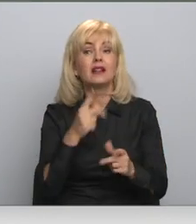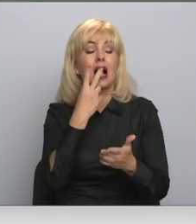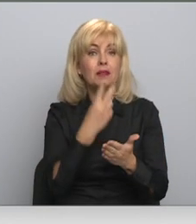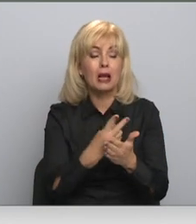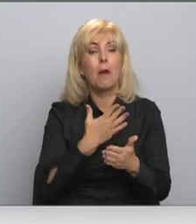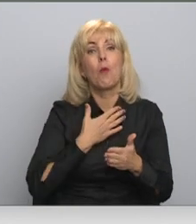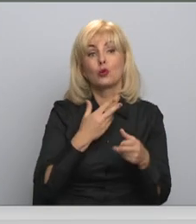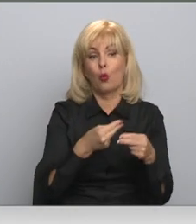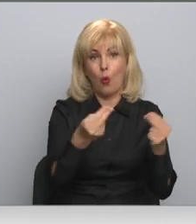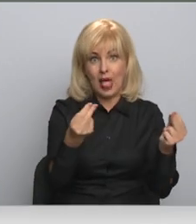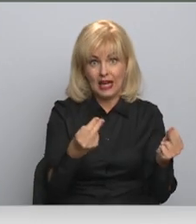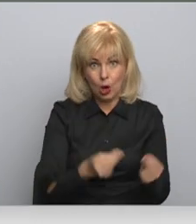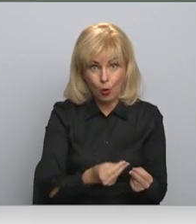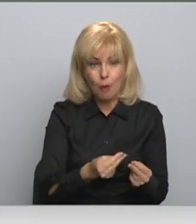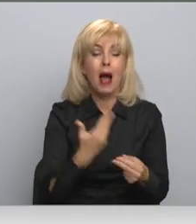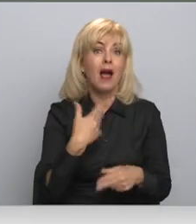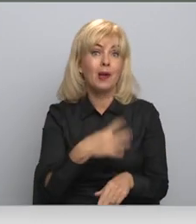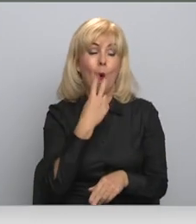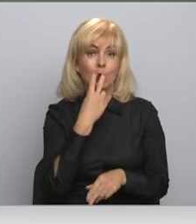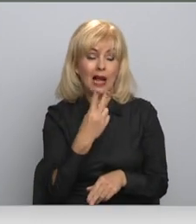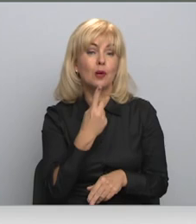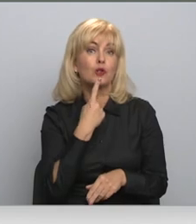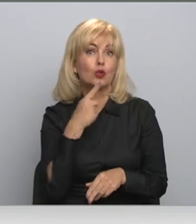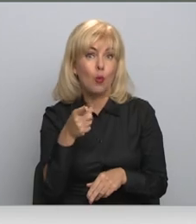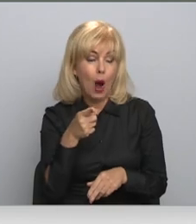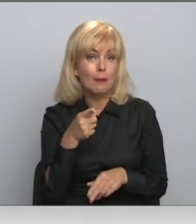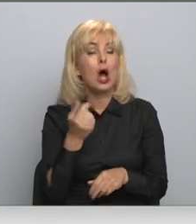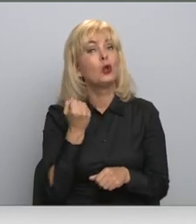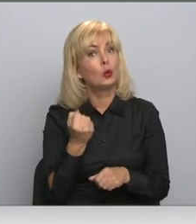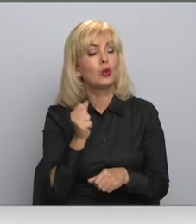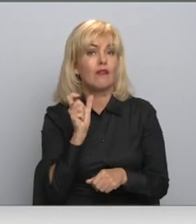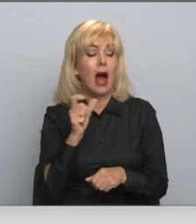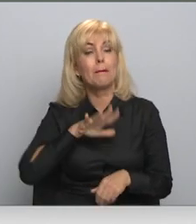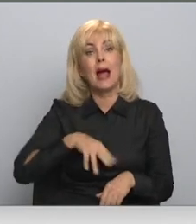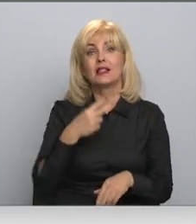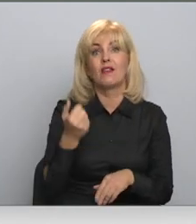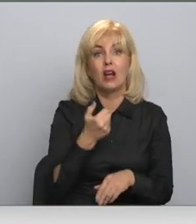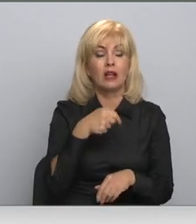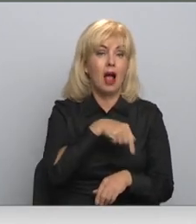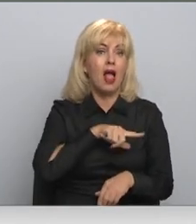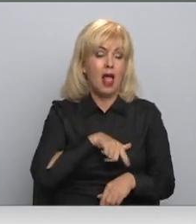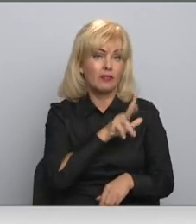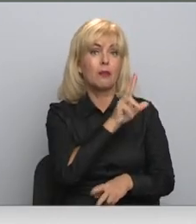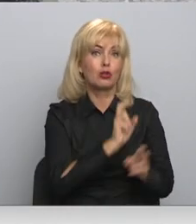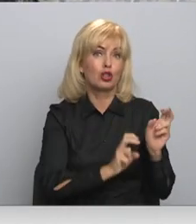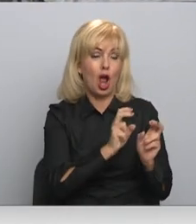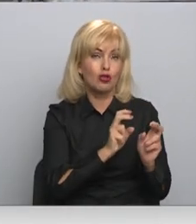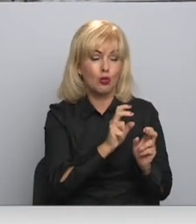mūsu līgumā, un kā mēs redzam, arī Somi tur vārdu. Tas nozīmē, ka pēc 2 gadiem būs Latvijā ražotas